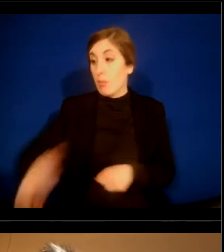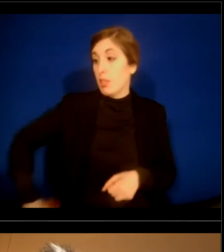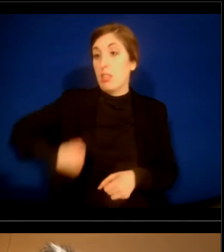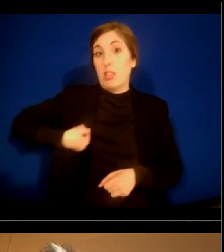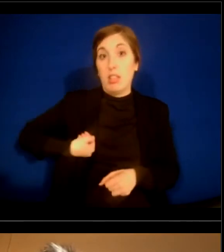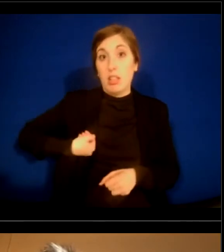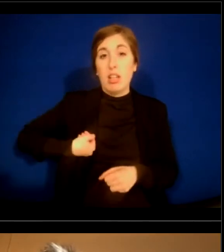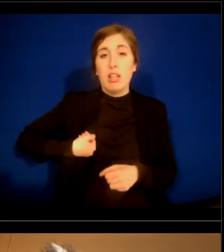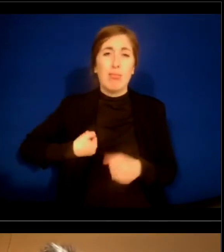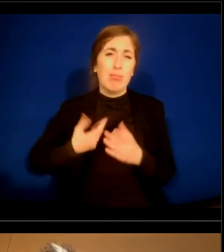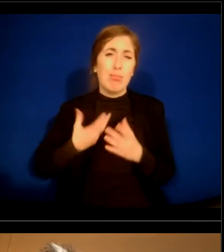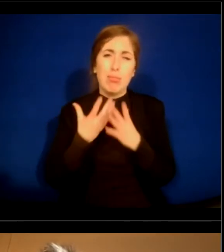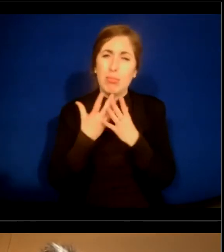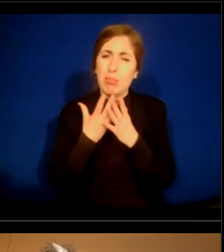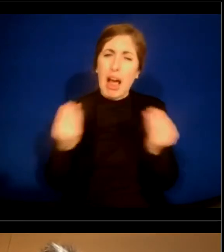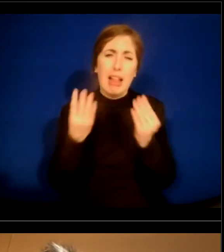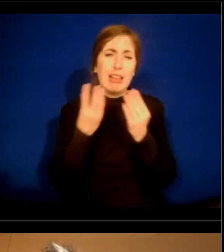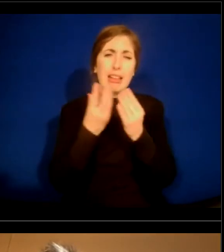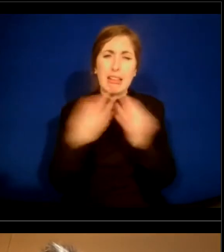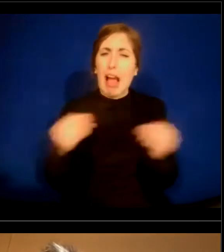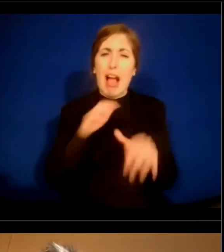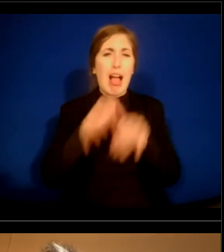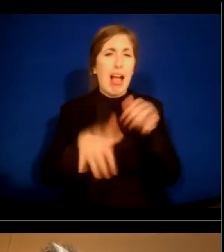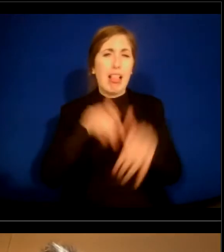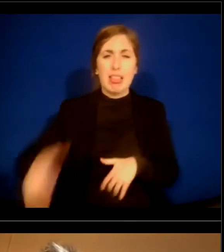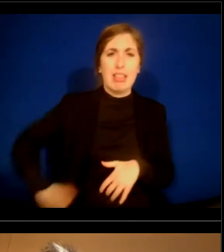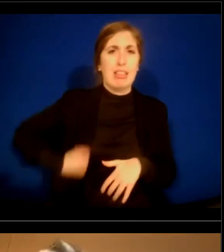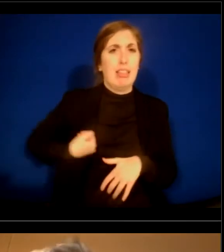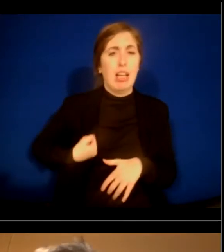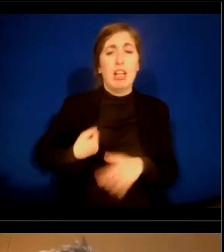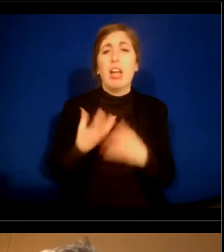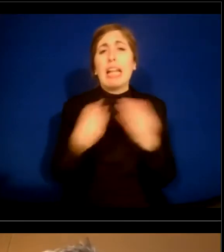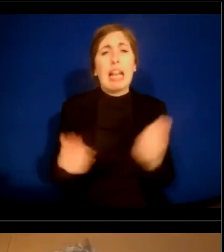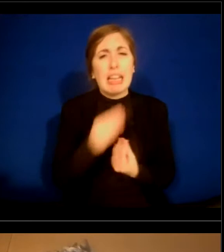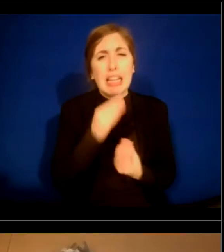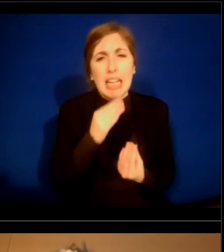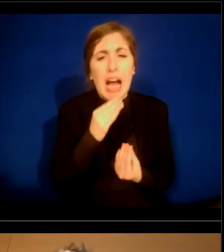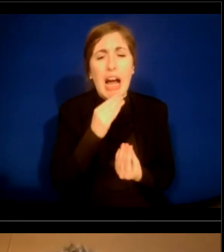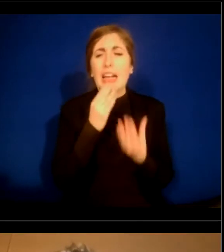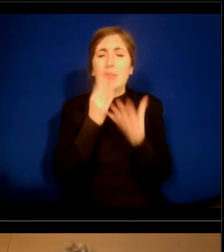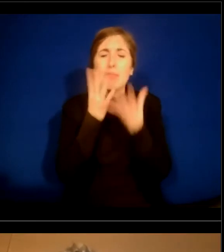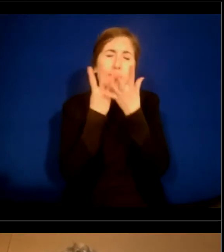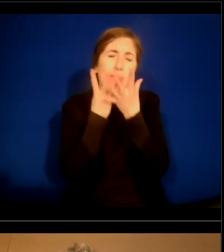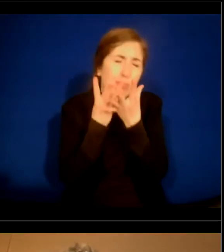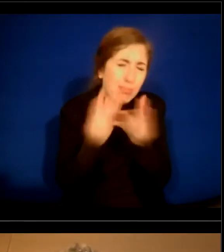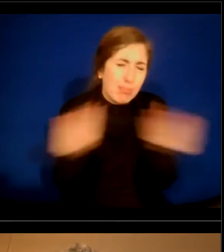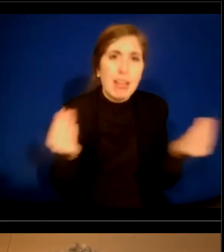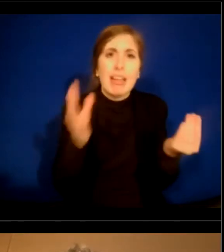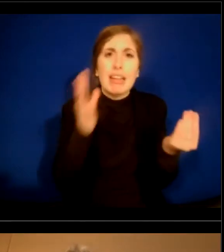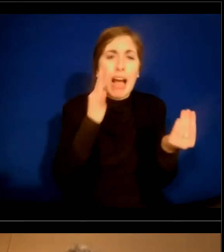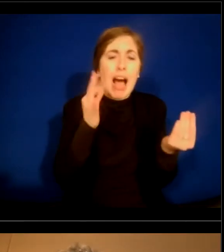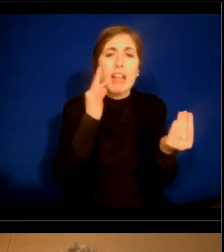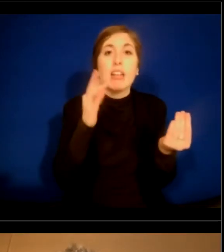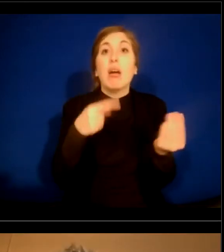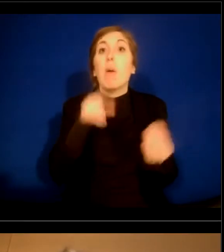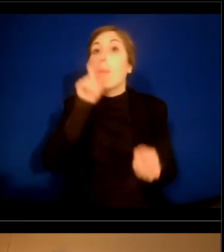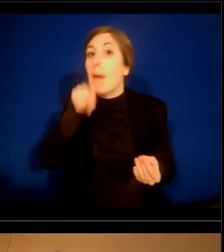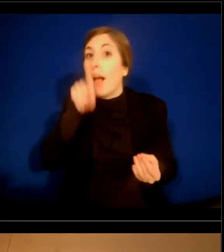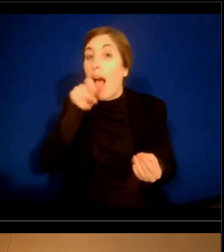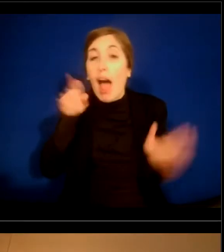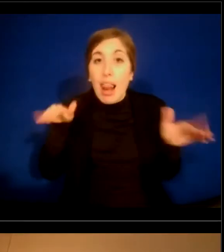tantissimi. Ci sono tantissimi cani e tantissimi gatti, anche pappagalli.